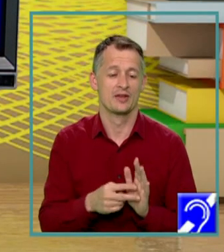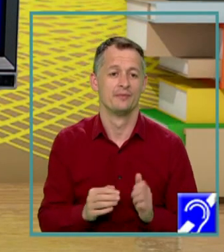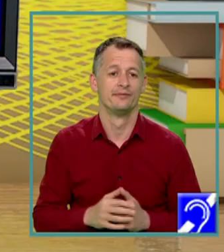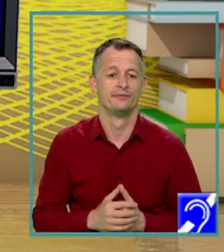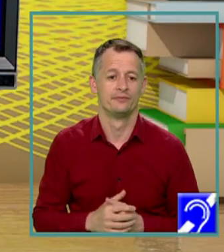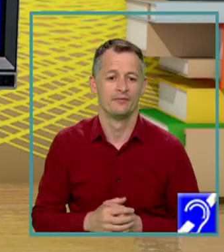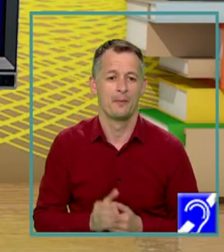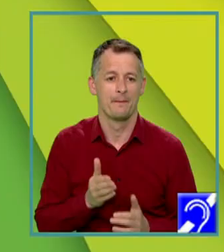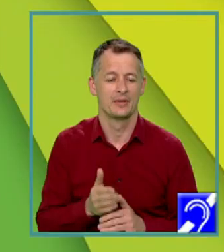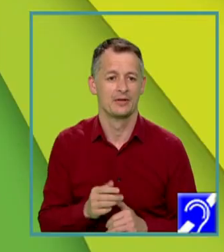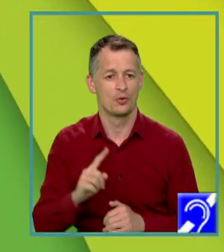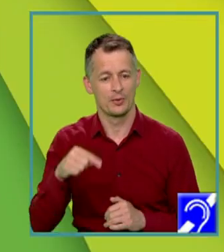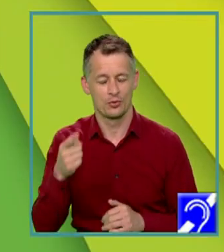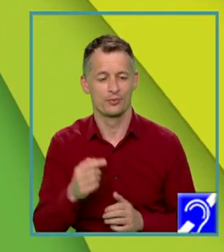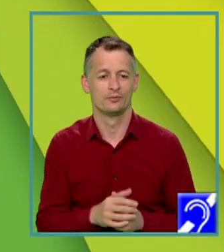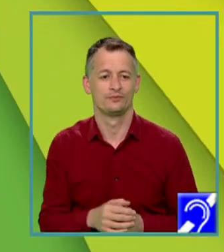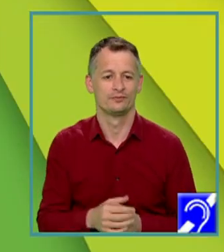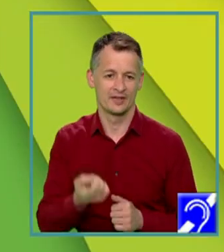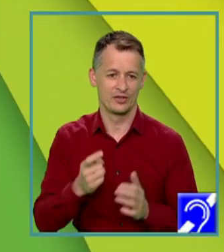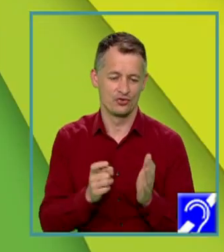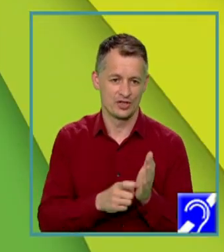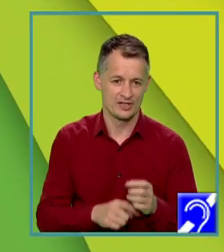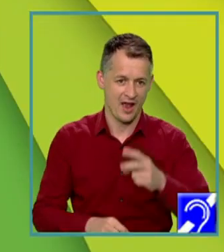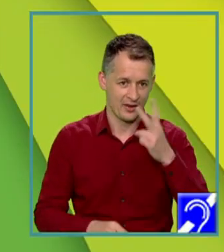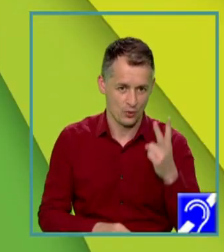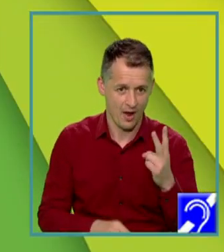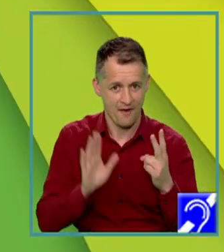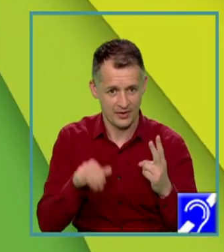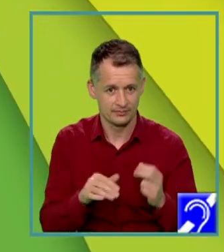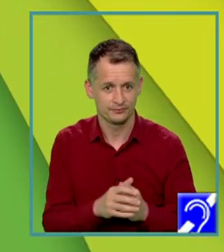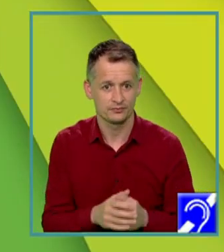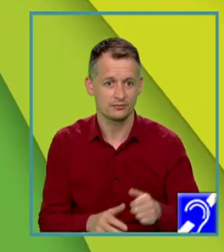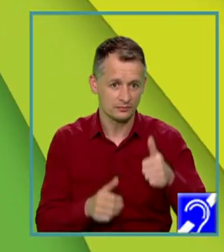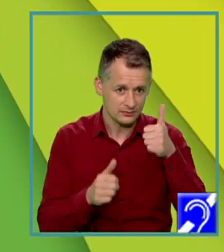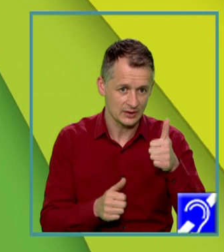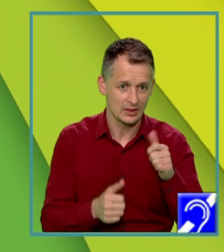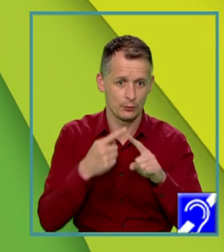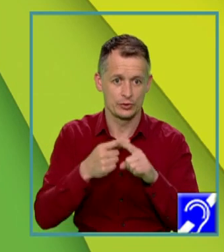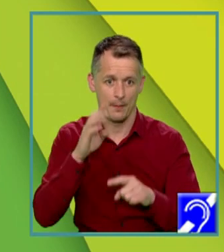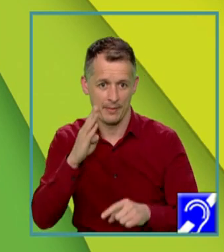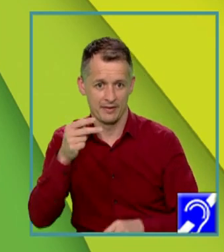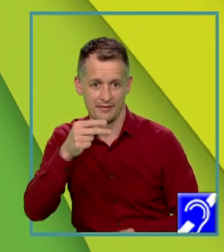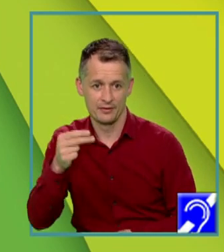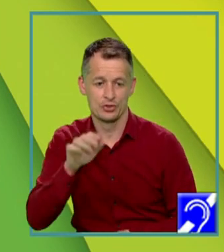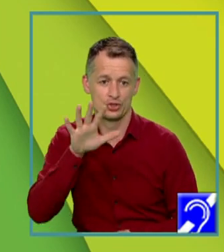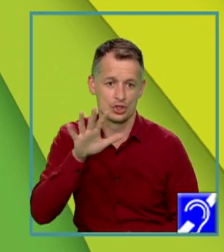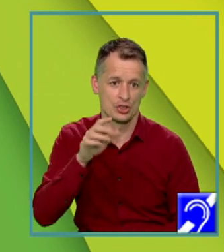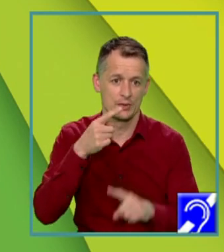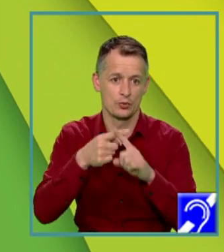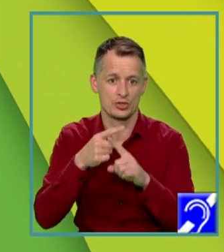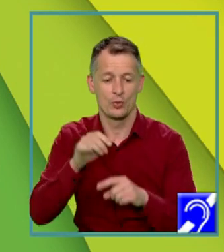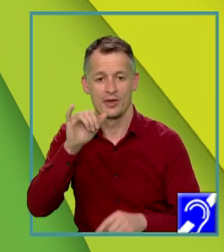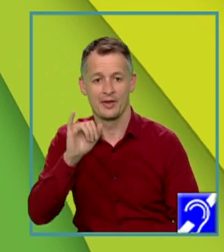prin metoda următoare din cerința a doua avem anul simt cu b egal cu cinci